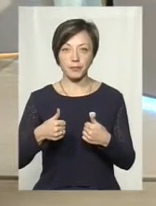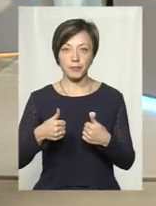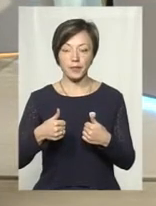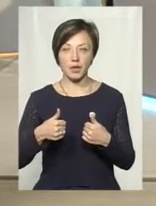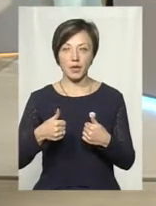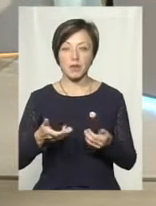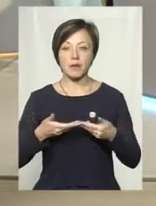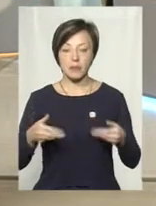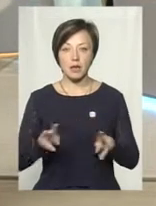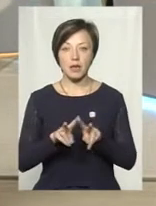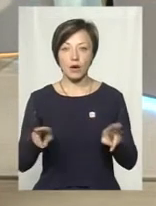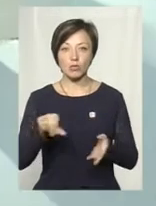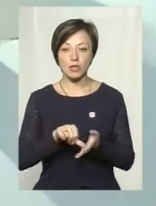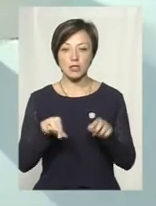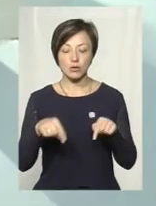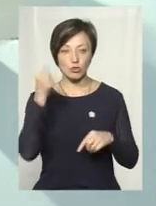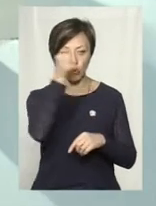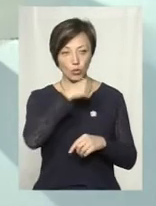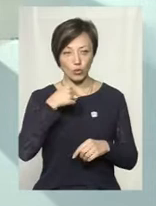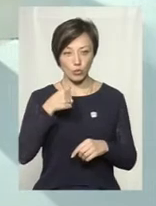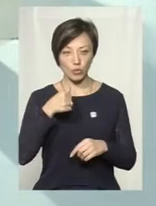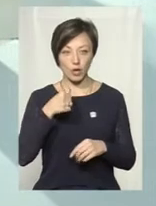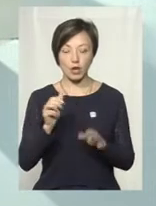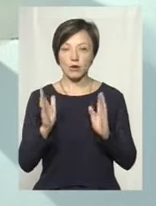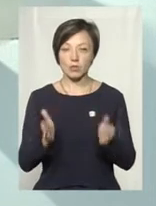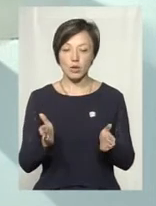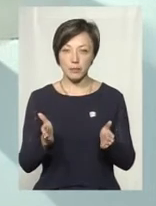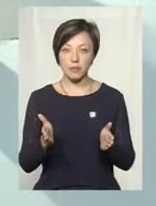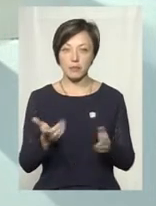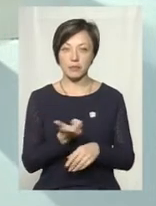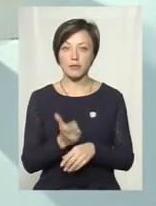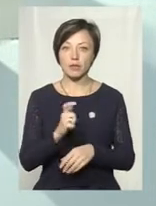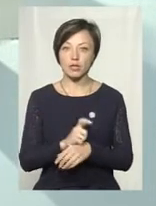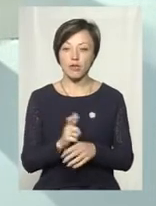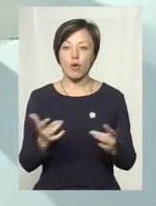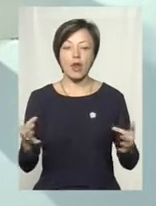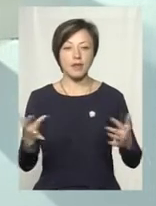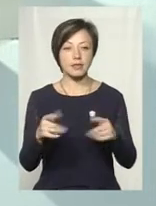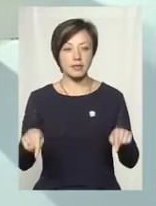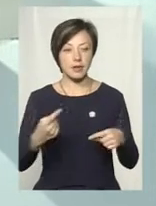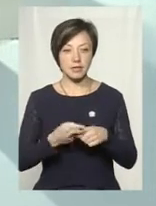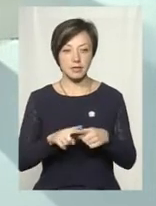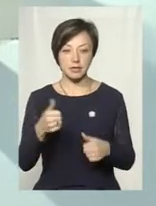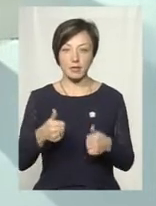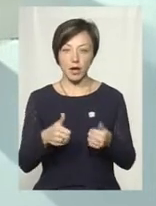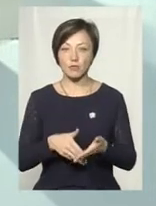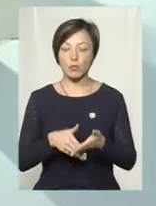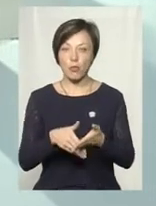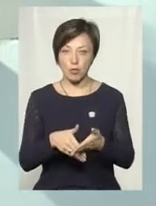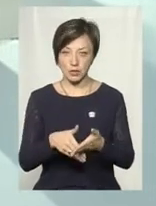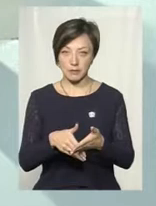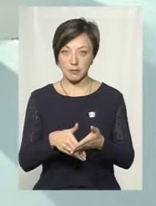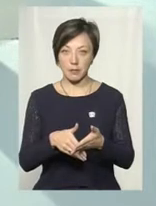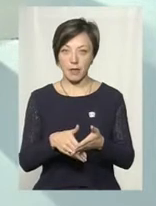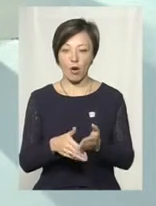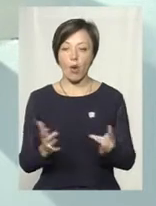ми як учасники цього року будемо брати участь більше вже в організації цих змагань і в допомозі